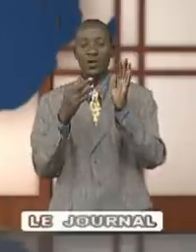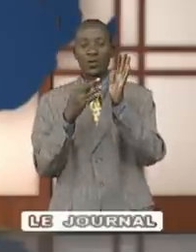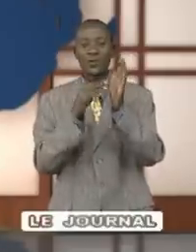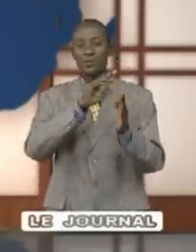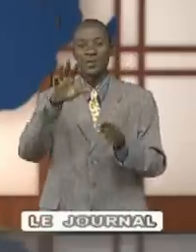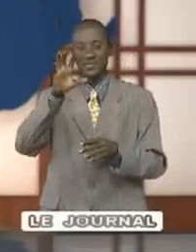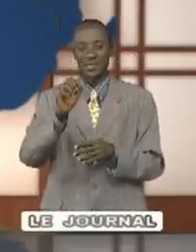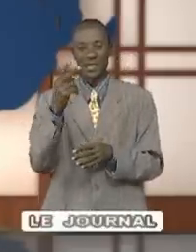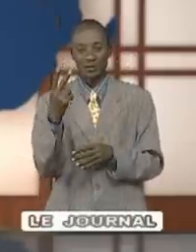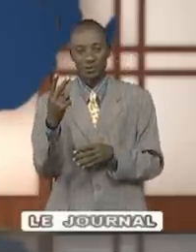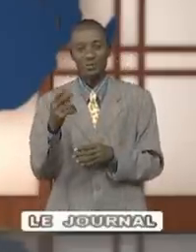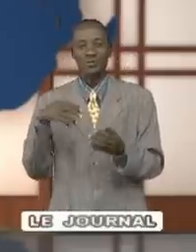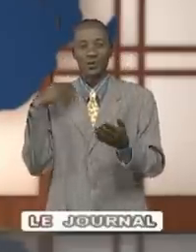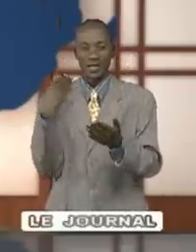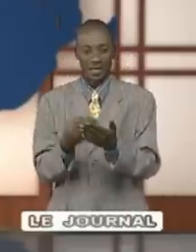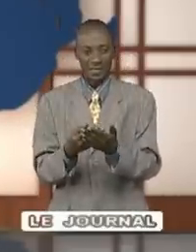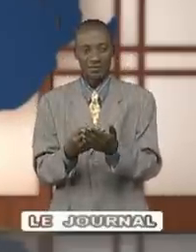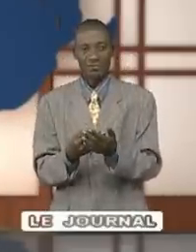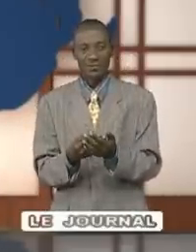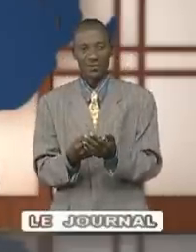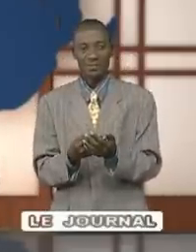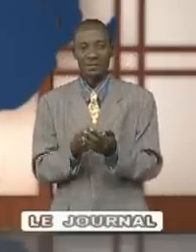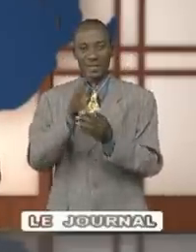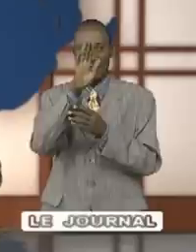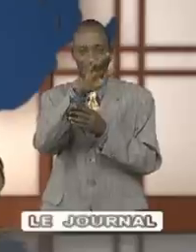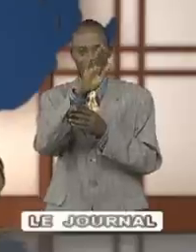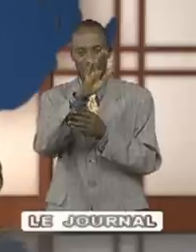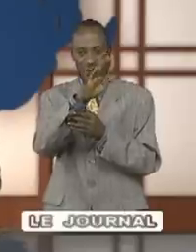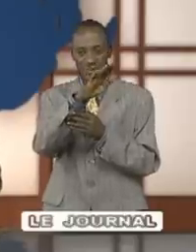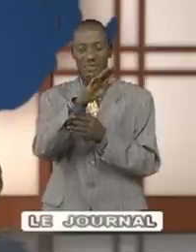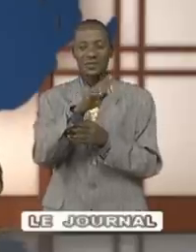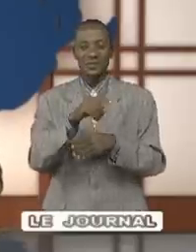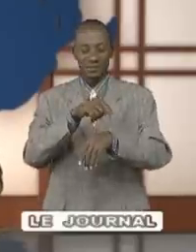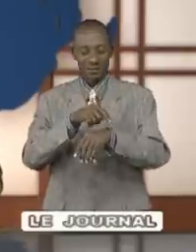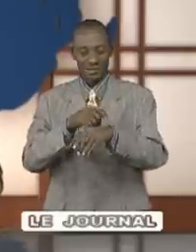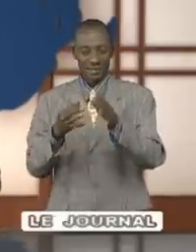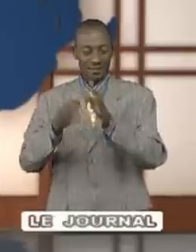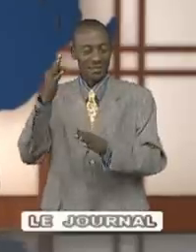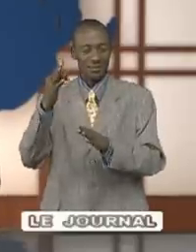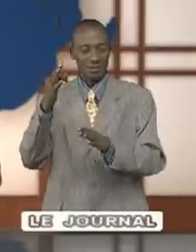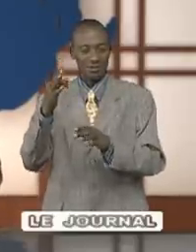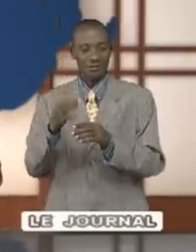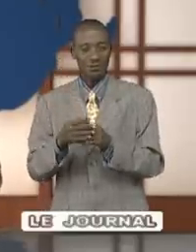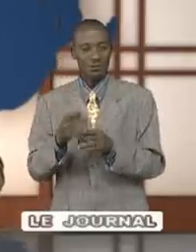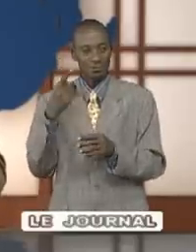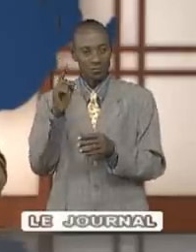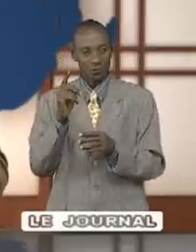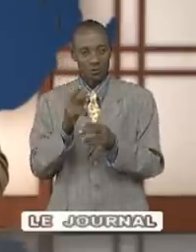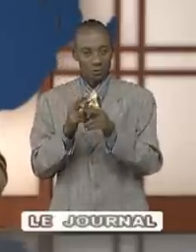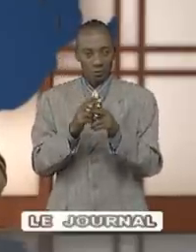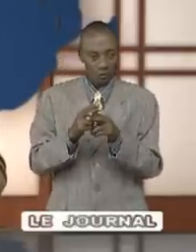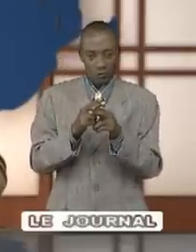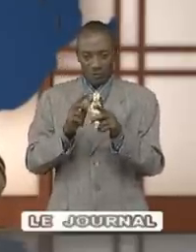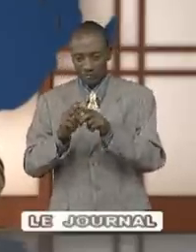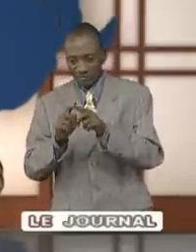8052 devront arriver à l'UPC en début d'après-midi, soit à partir de 13h au plus tard pour le contrôle d'usage